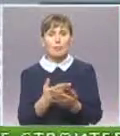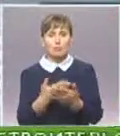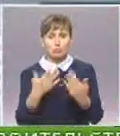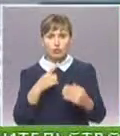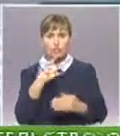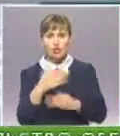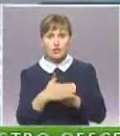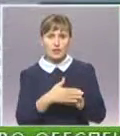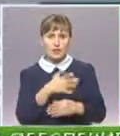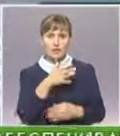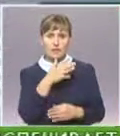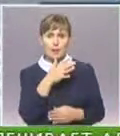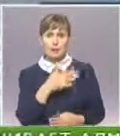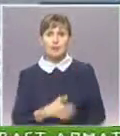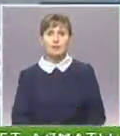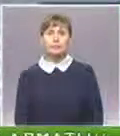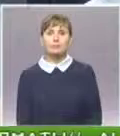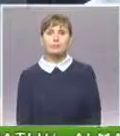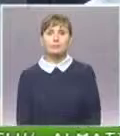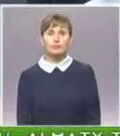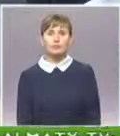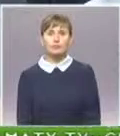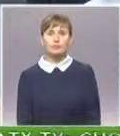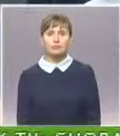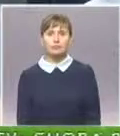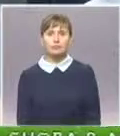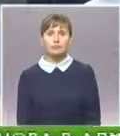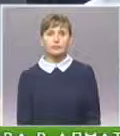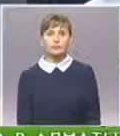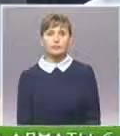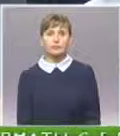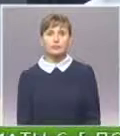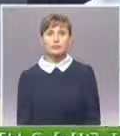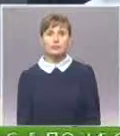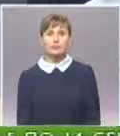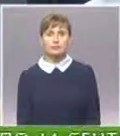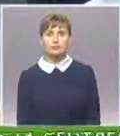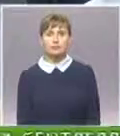ближайшее время. Айгерим Абдибек, Фариза Шамшидин, Баужан Кажаканов, телеканал Алматы, Астана.